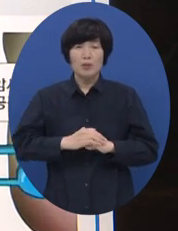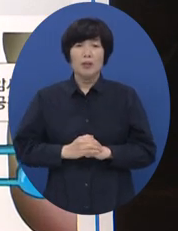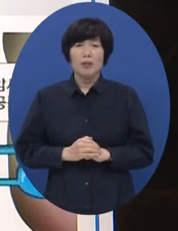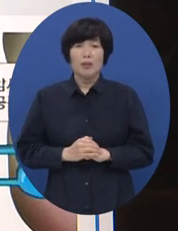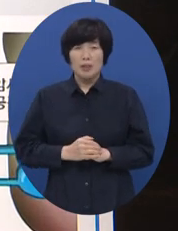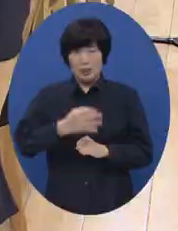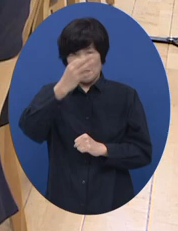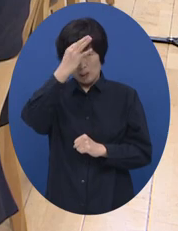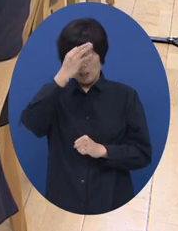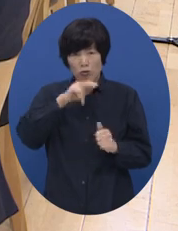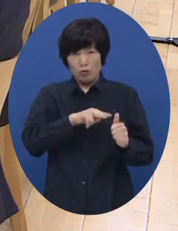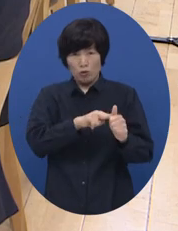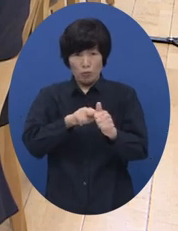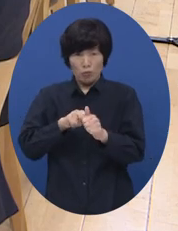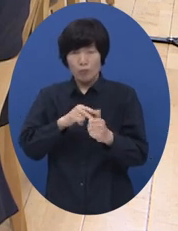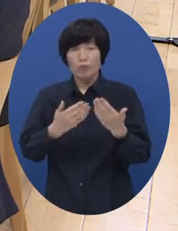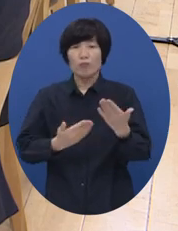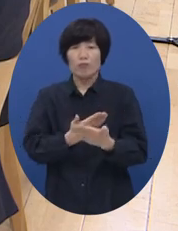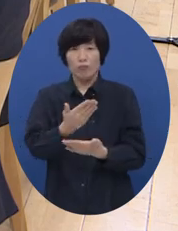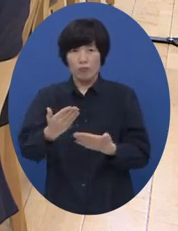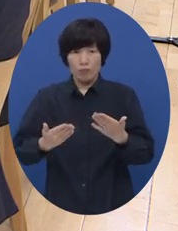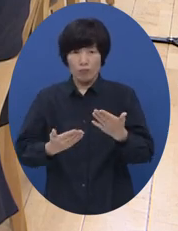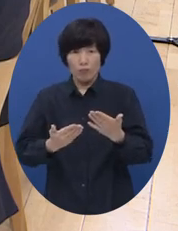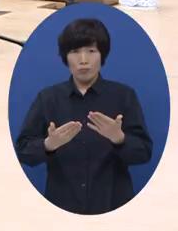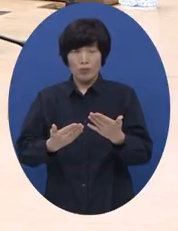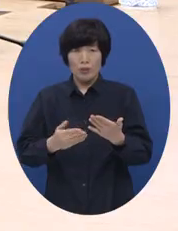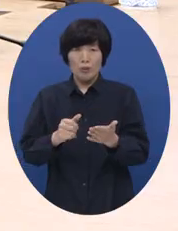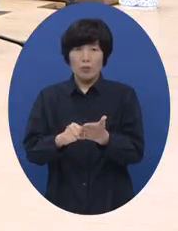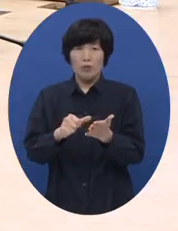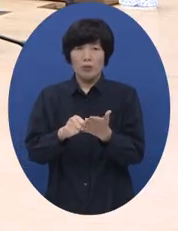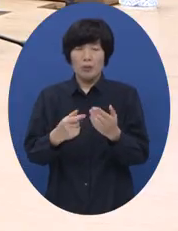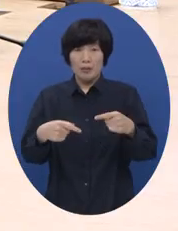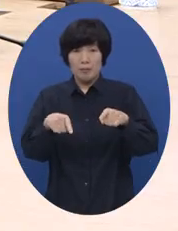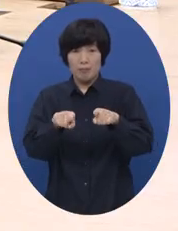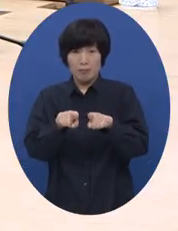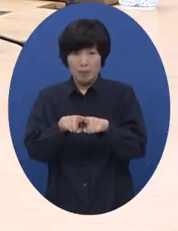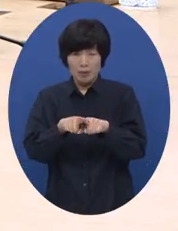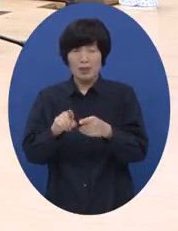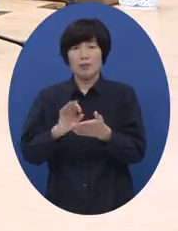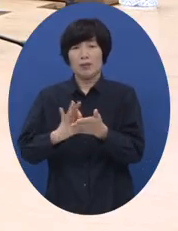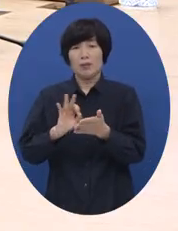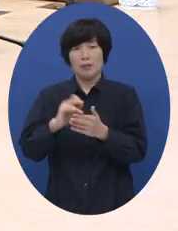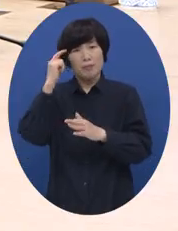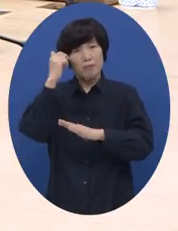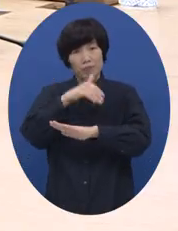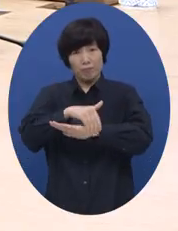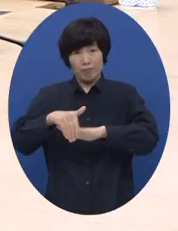기술과 정보를 교류하며 시설과 장비를 공동으로 활용한다는 계획입니다.